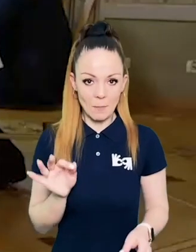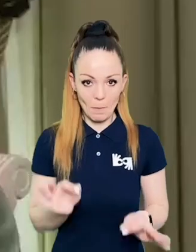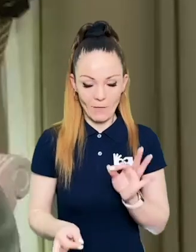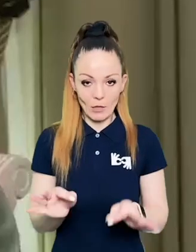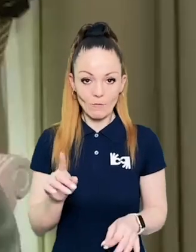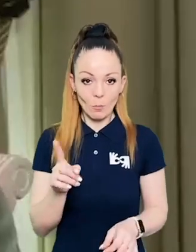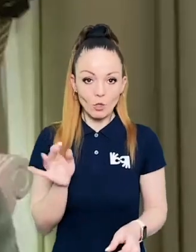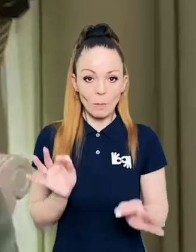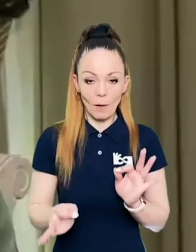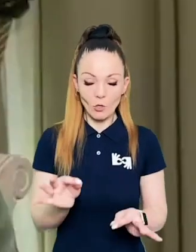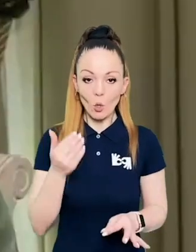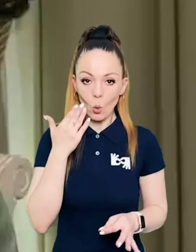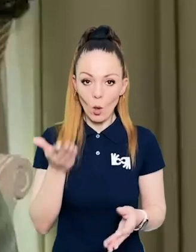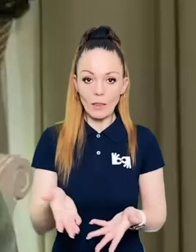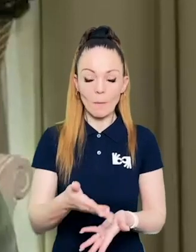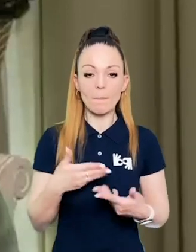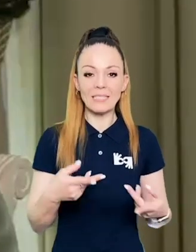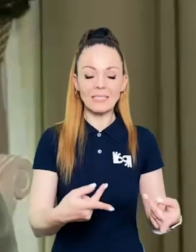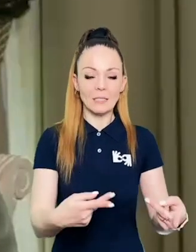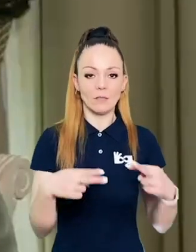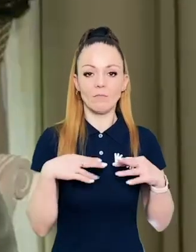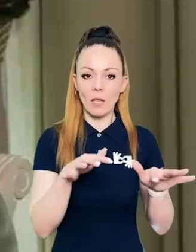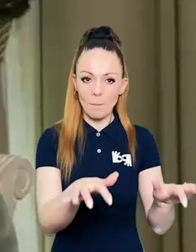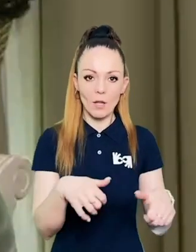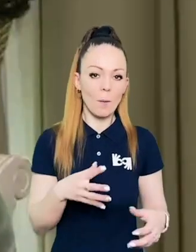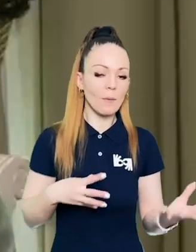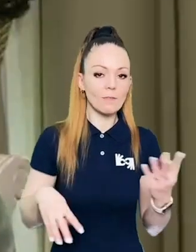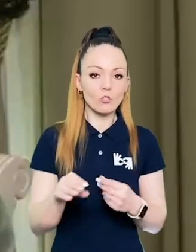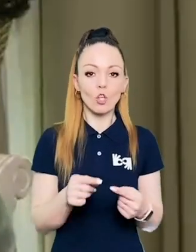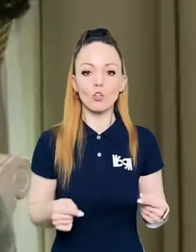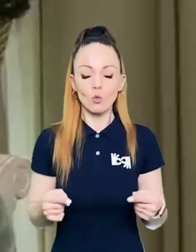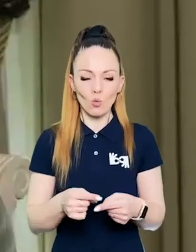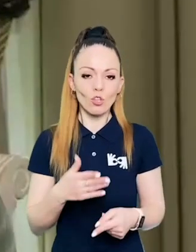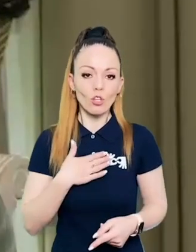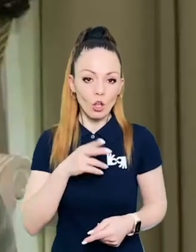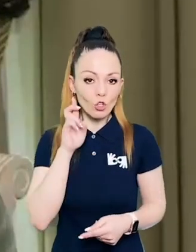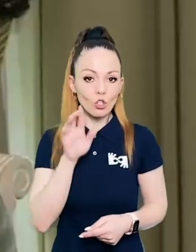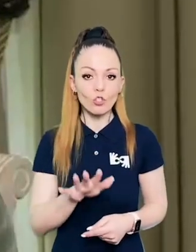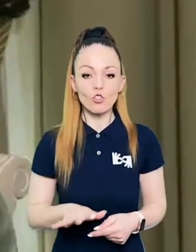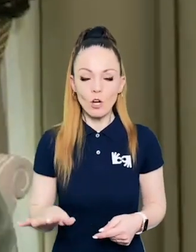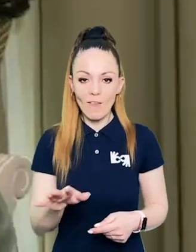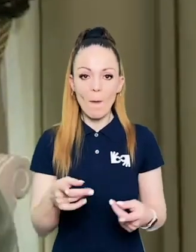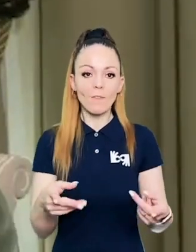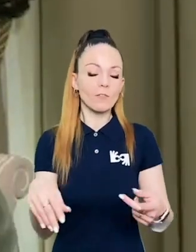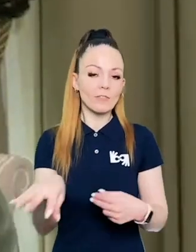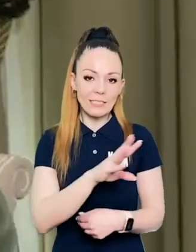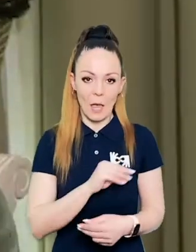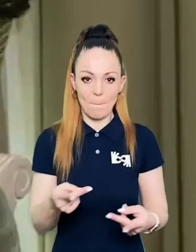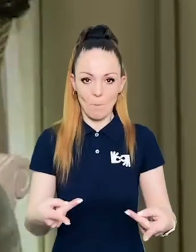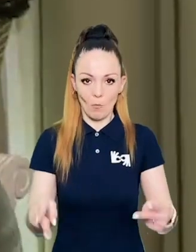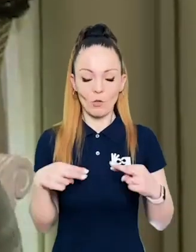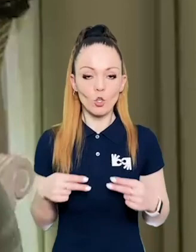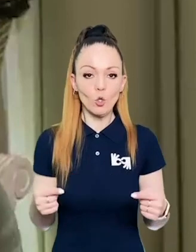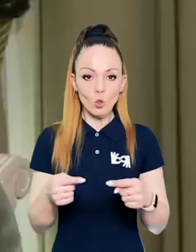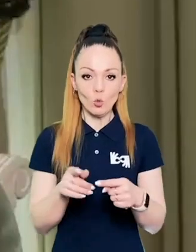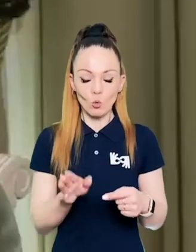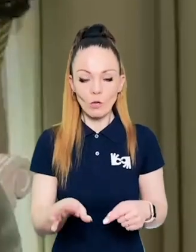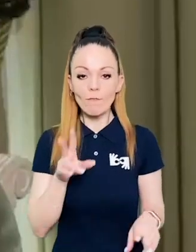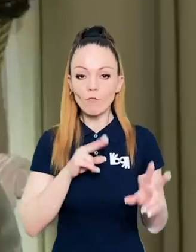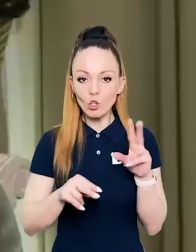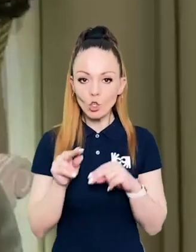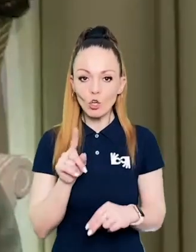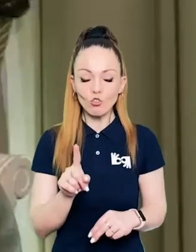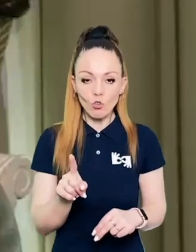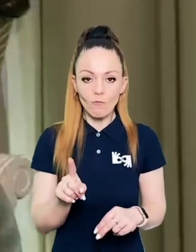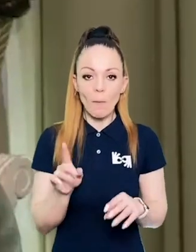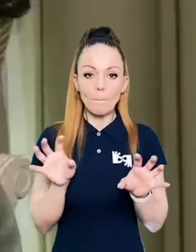справедливо. Тому що справедливість, коли ми заберемо все. Точно, наша держава все поверне. Точно. Вважаю, що,